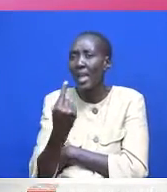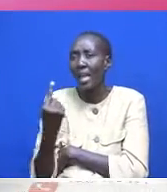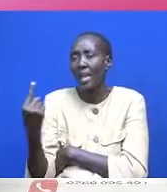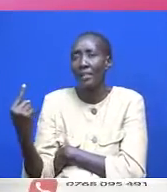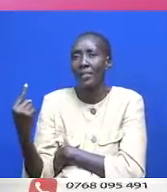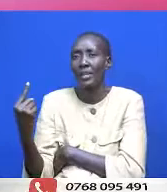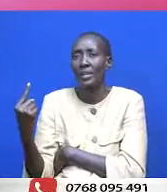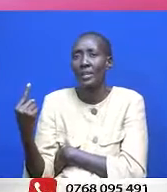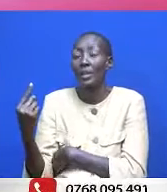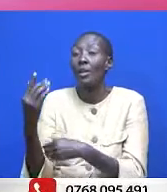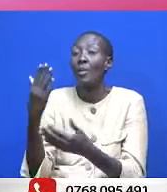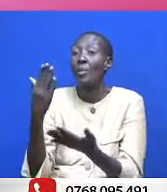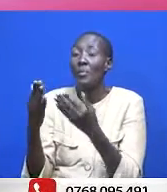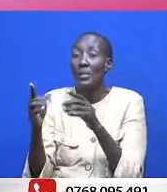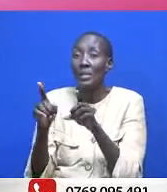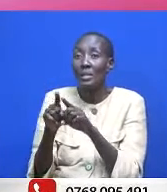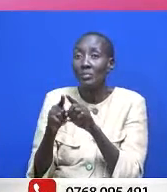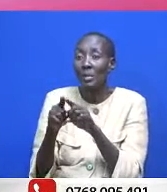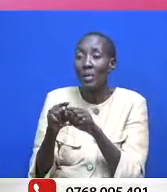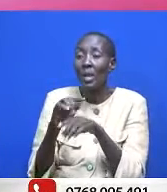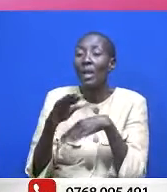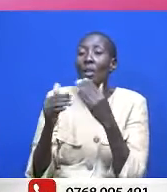wasimamia hata yale ambayo inahitajika